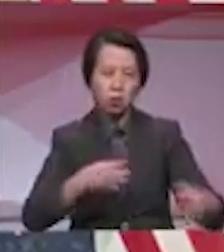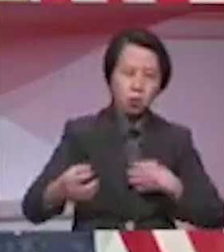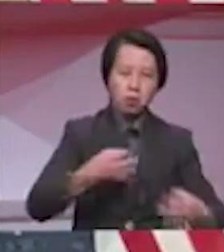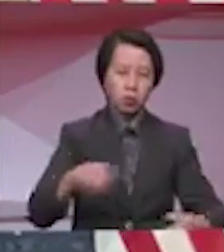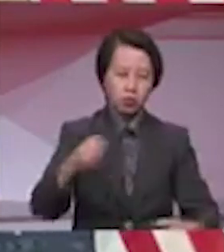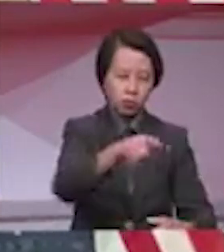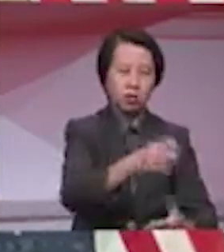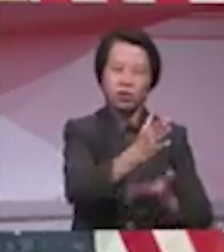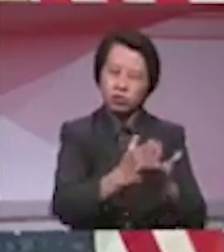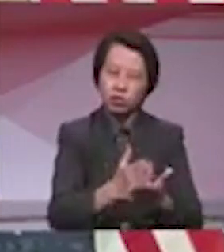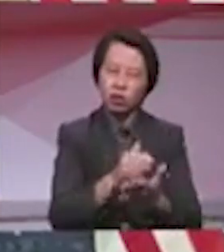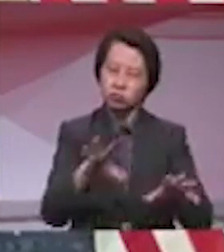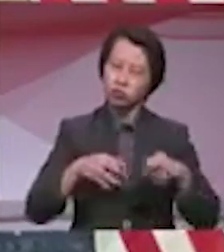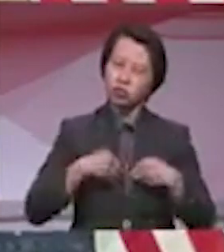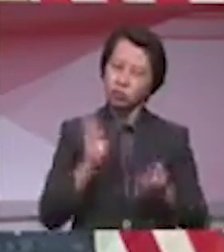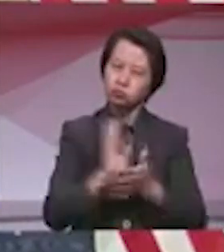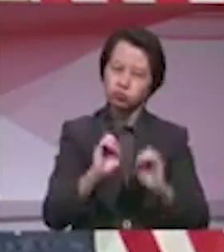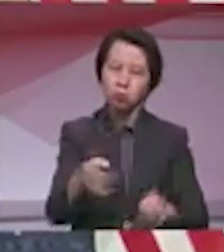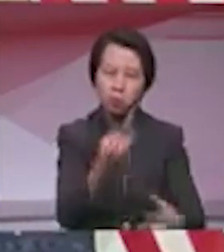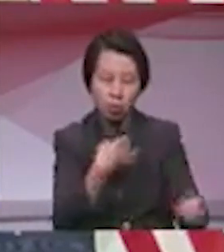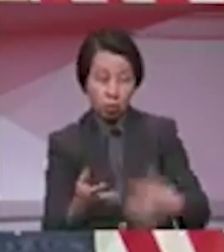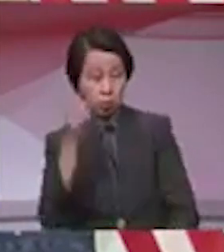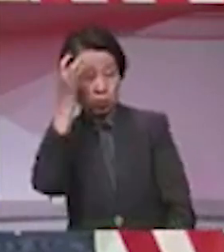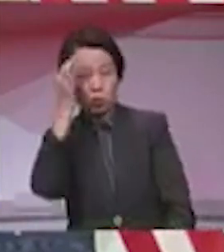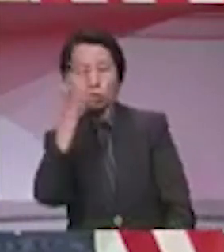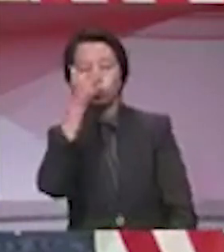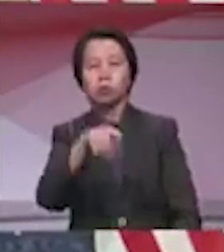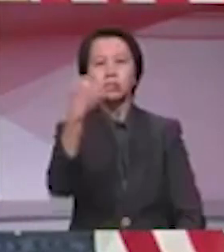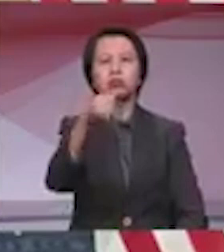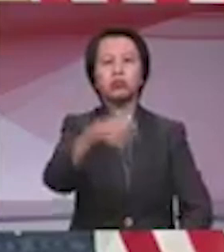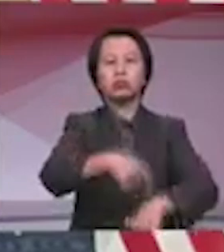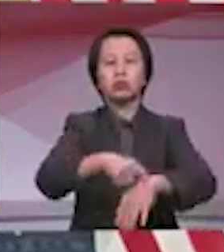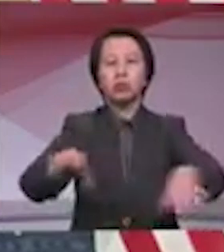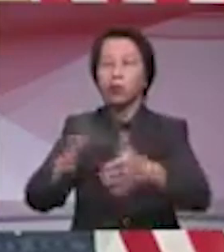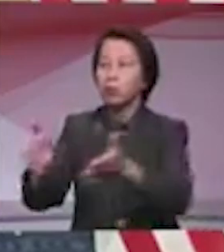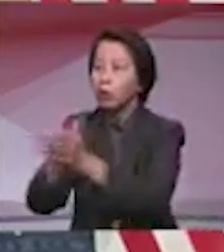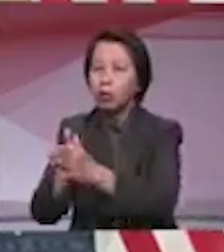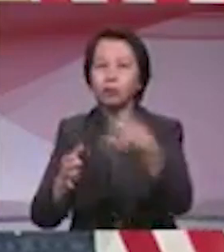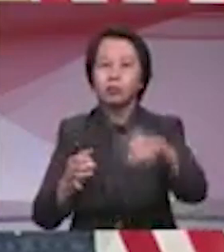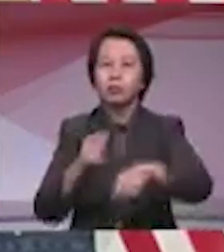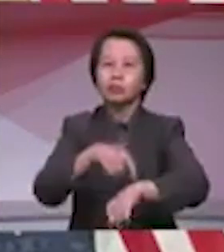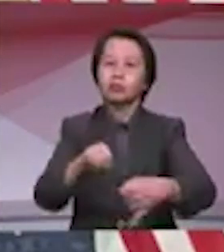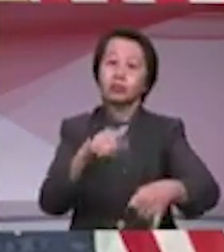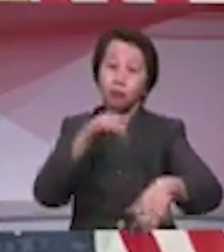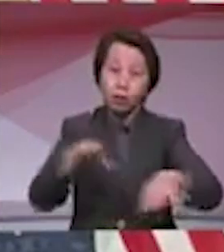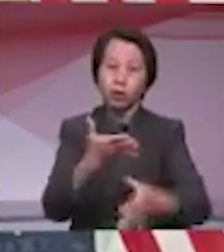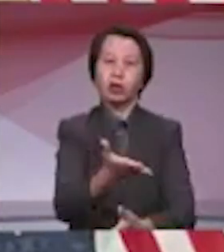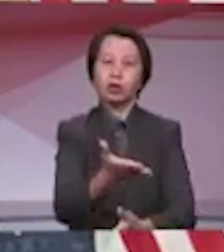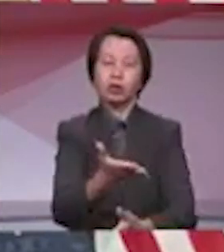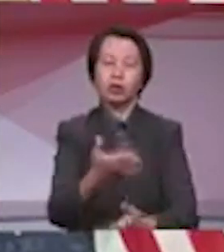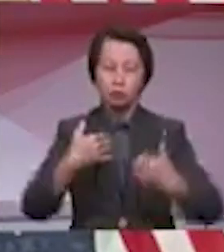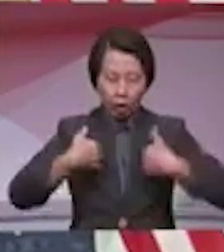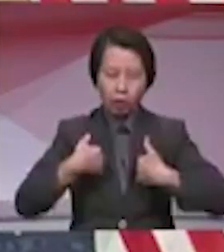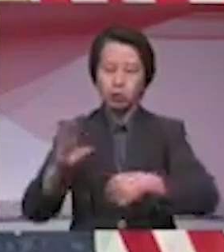bahawa ada yang tidak menerima bantuan tersebut kerana tidak sempat untuk membuat permohonan. Terdapat